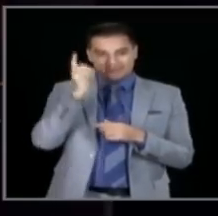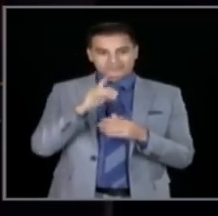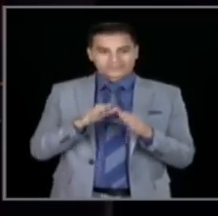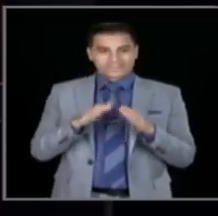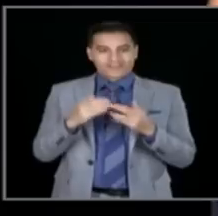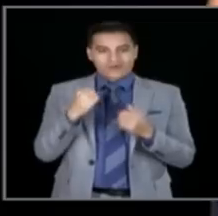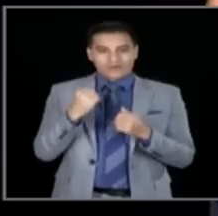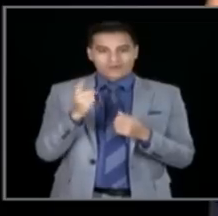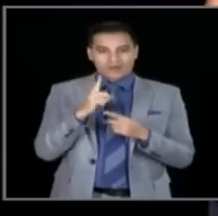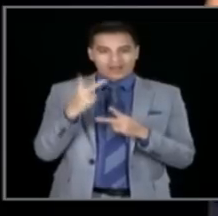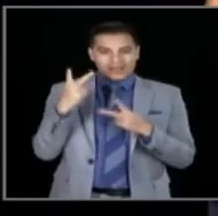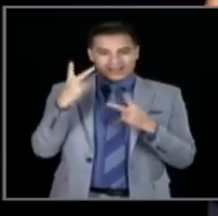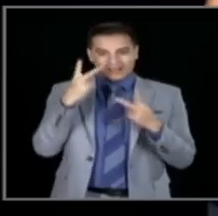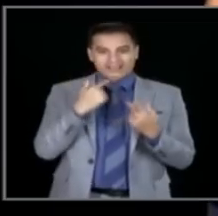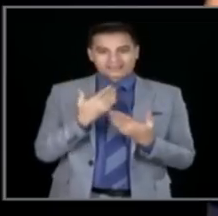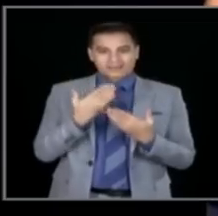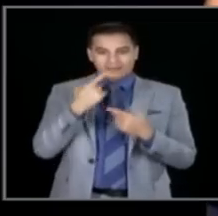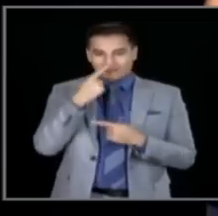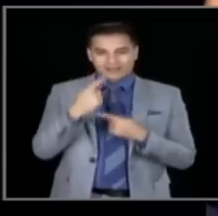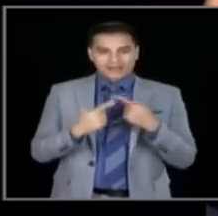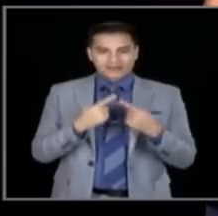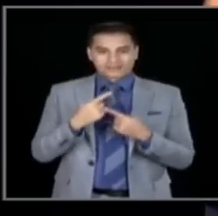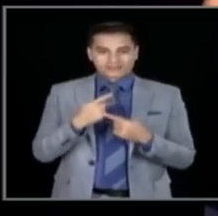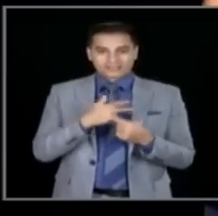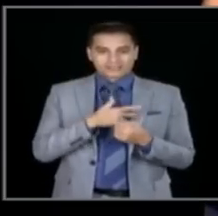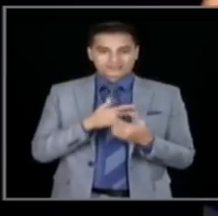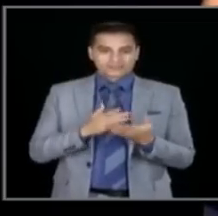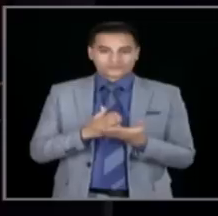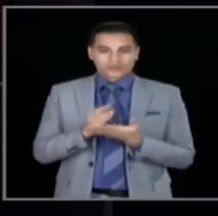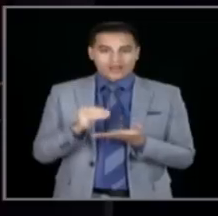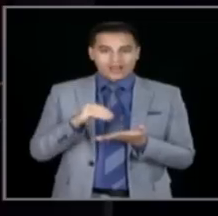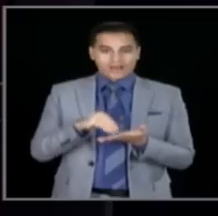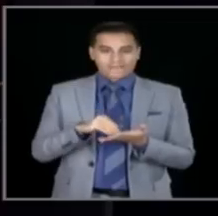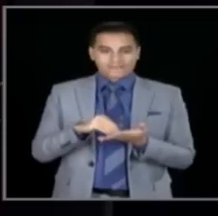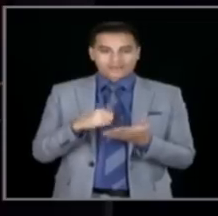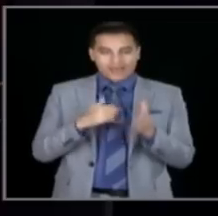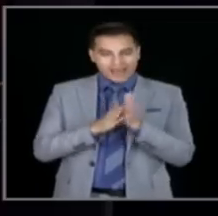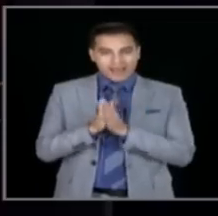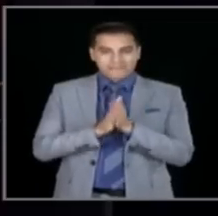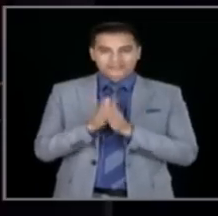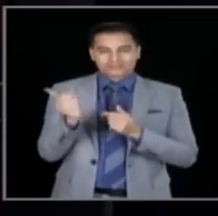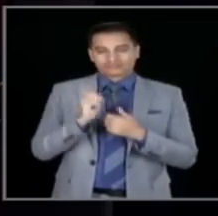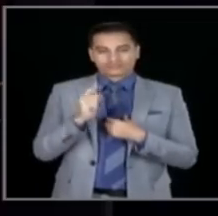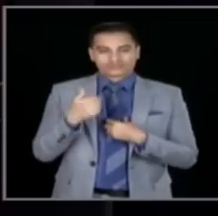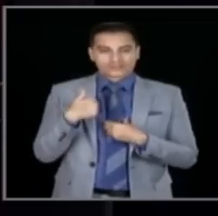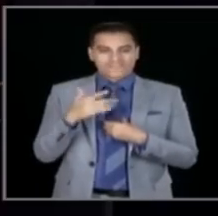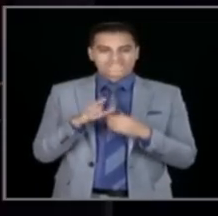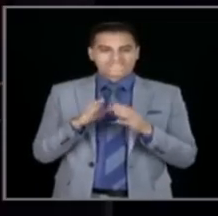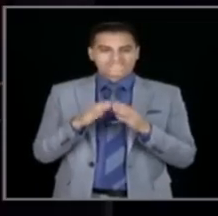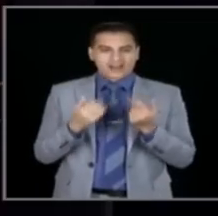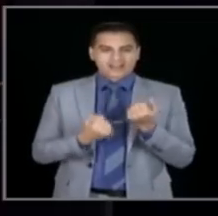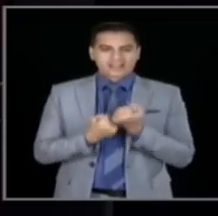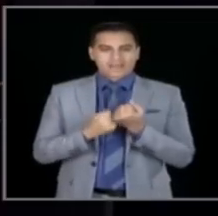نشجعه، ولكنه حلم نتمناه. هو ده اللي احنا الشعار اللي احنا داخلين بيه المسابقة المرة دي. ان احنا مش حكايه حد بيشجع فريق، انما